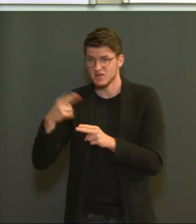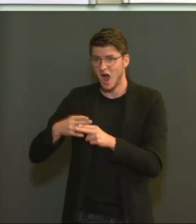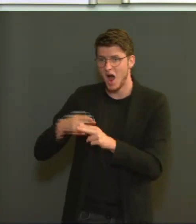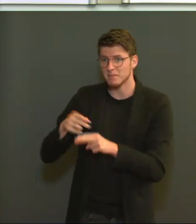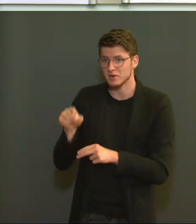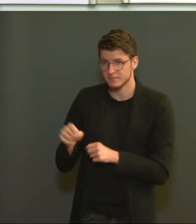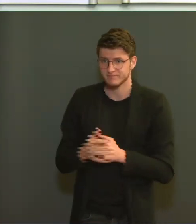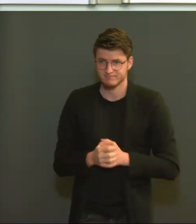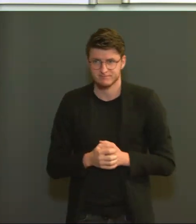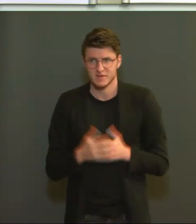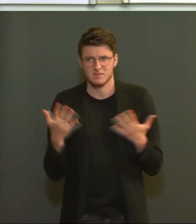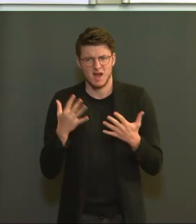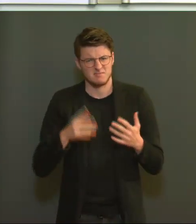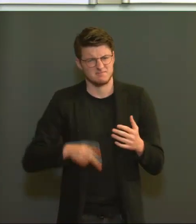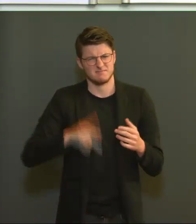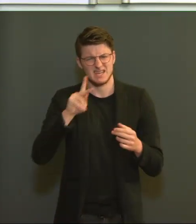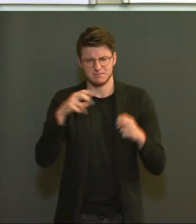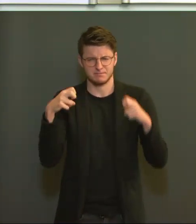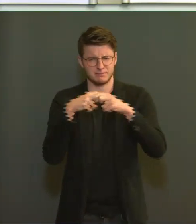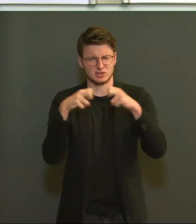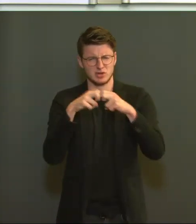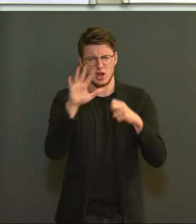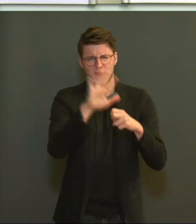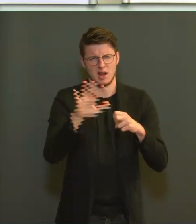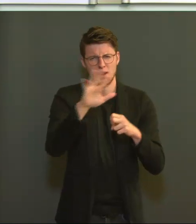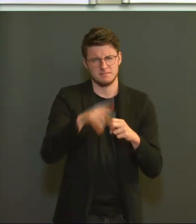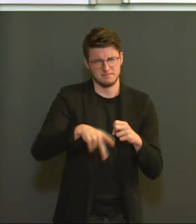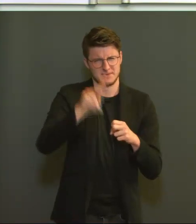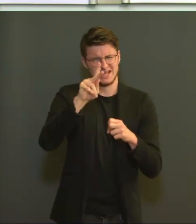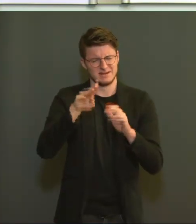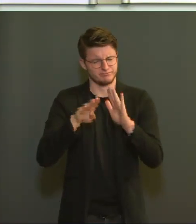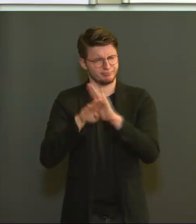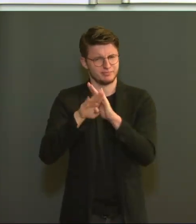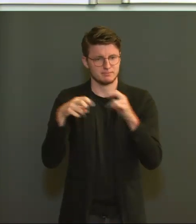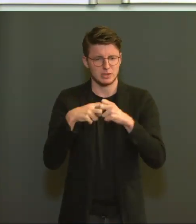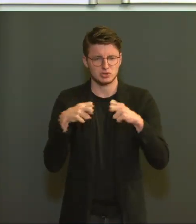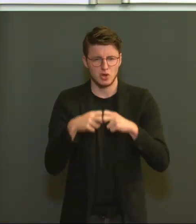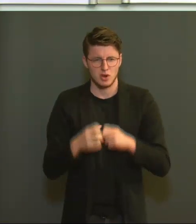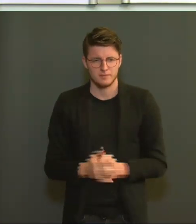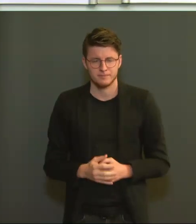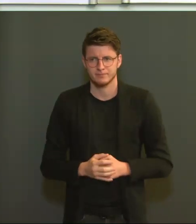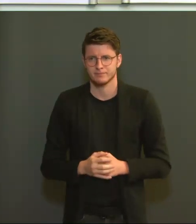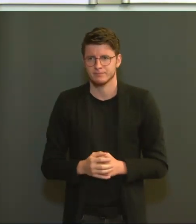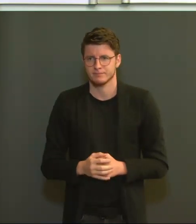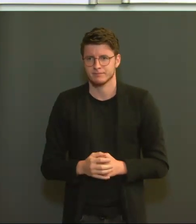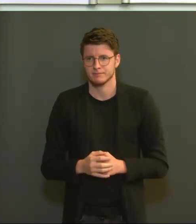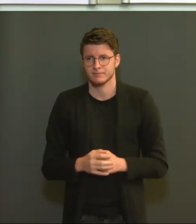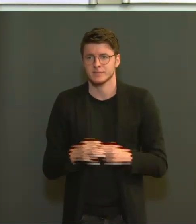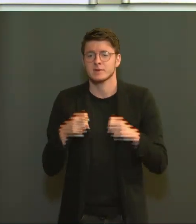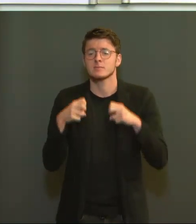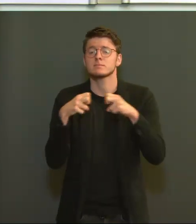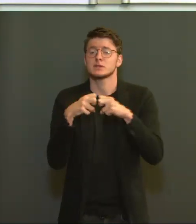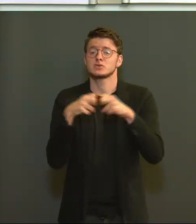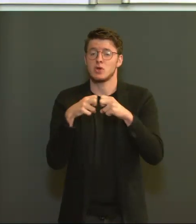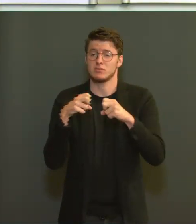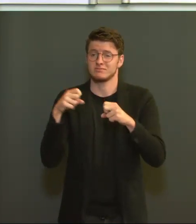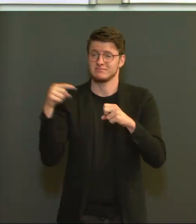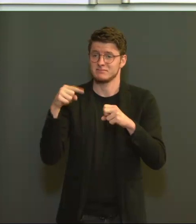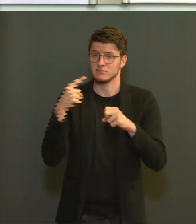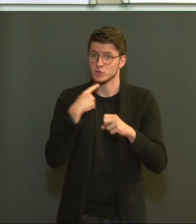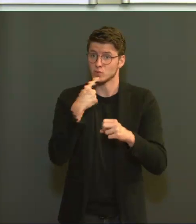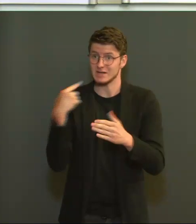Brusselshoofdstedelijk gewest. In Brussel zijn er afgelopen week 241